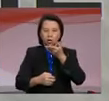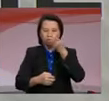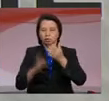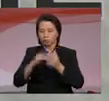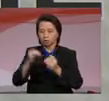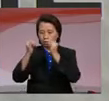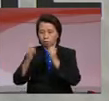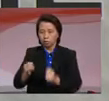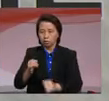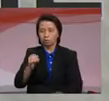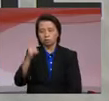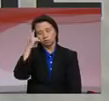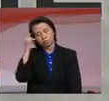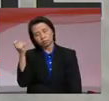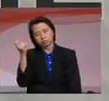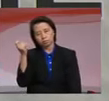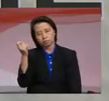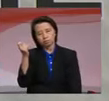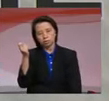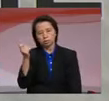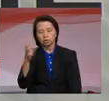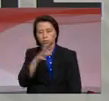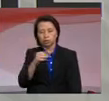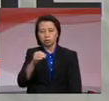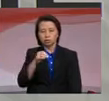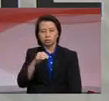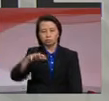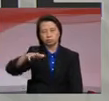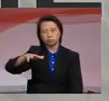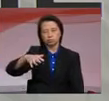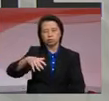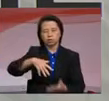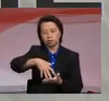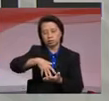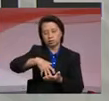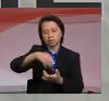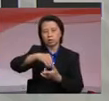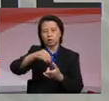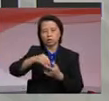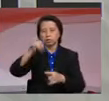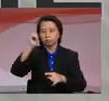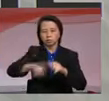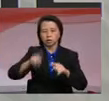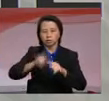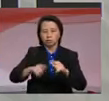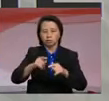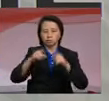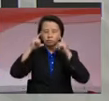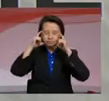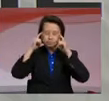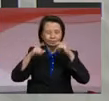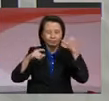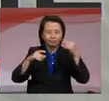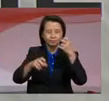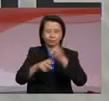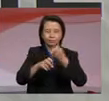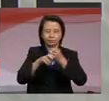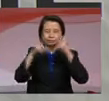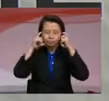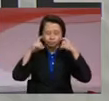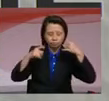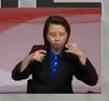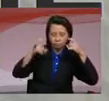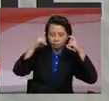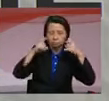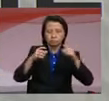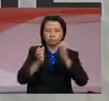individu yang tidak sedarkan diri, tidak kurang ataupun kurang berupaya atau tidak dapat menanggalkan pelitup separuh